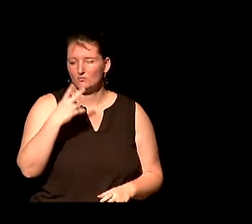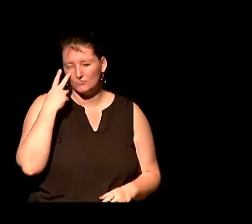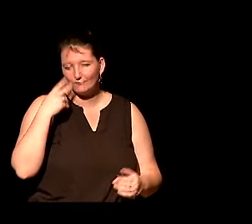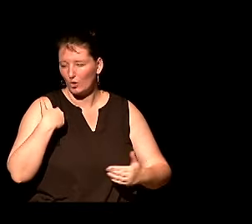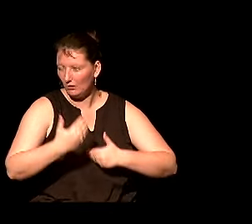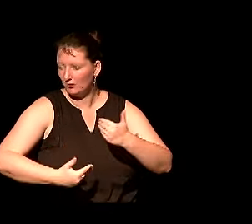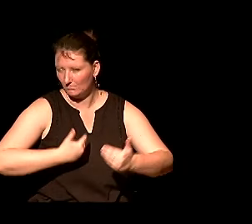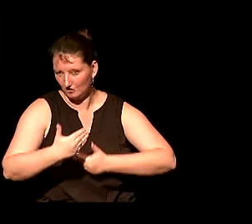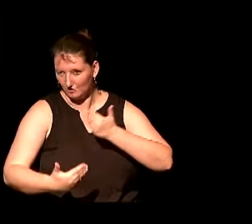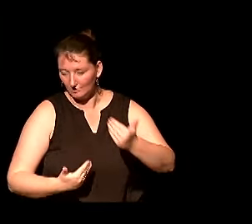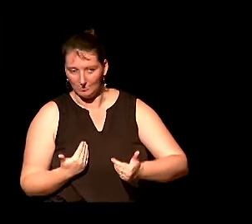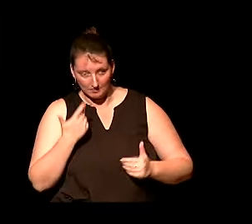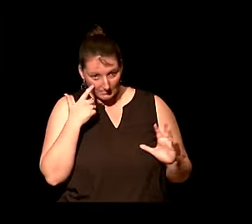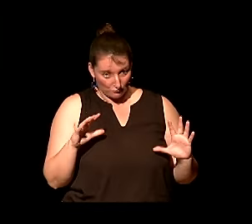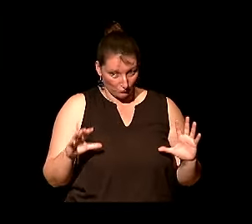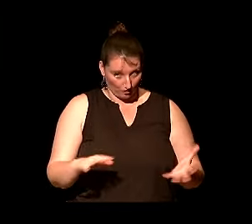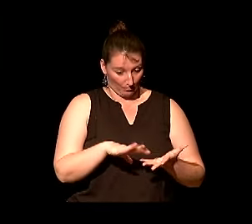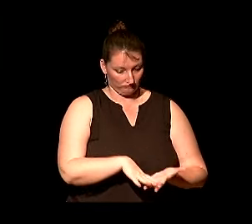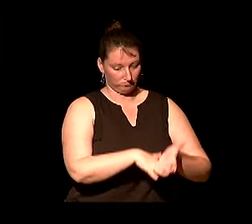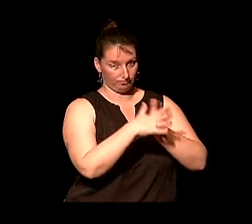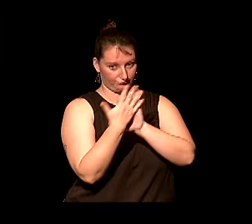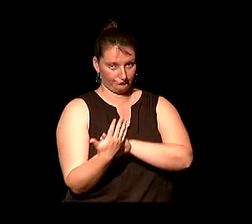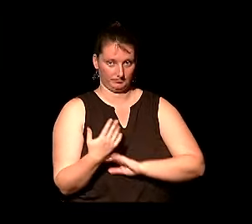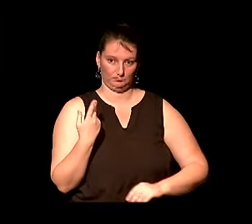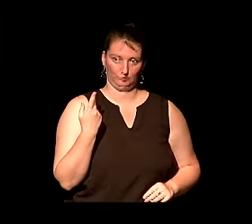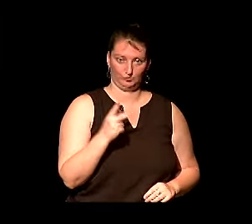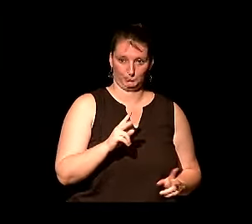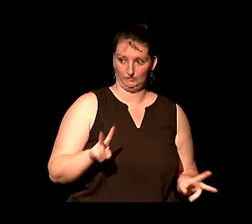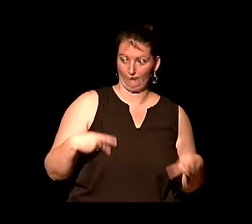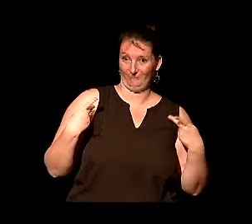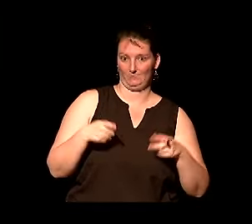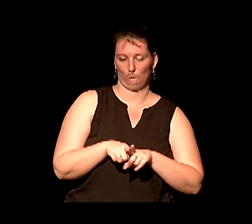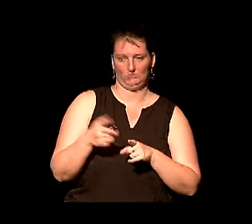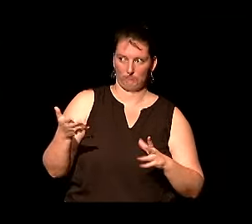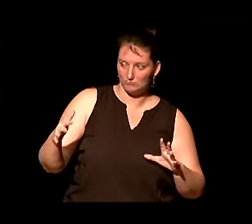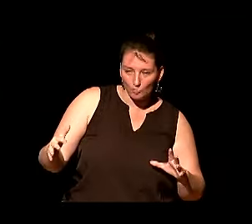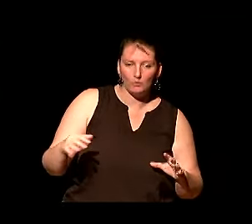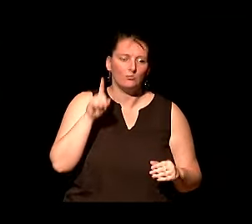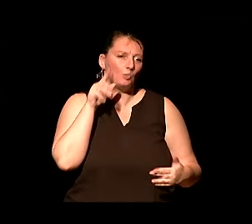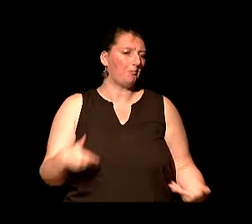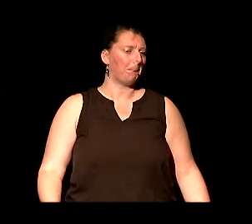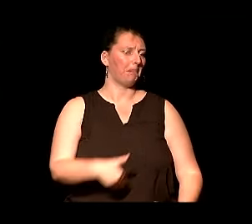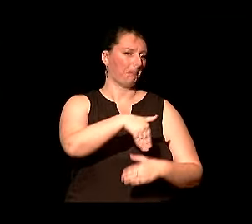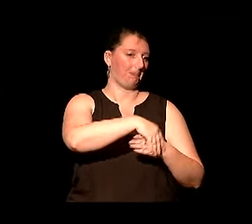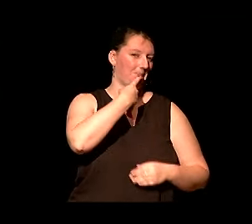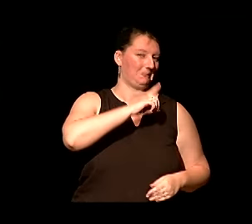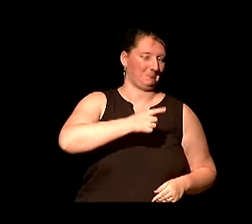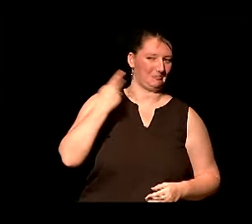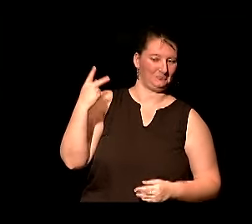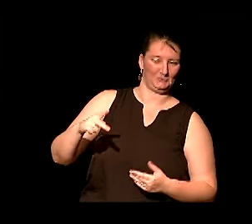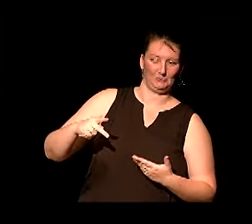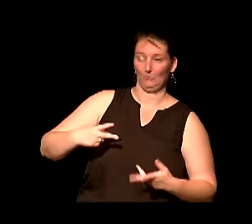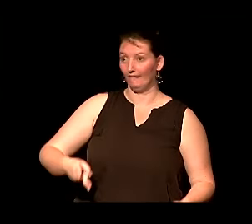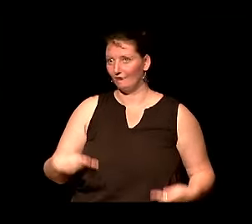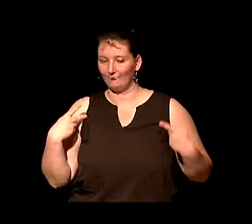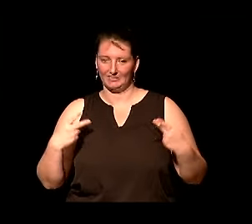petit peu, comment est-ce qu'on en arrive aux biographies d'artistes, puisque ce n'est pas ce dont je vais parler ce soir, on aurait pu s'y attendre, c'est-à-dire les fameux